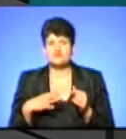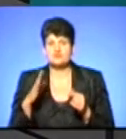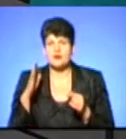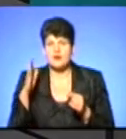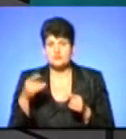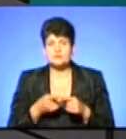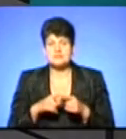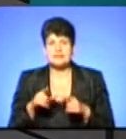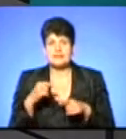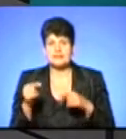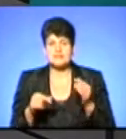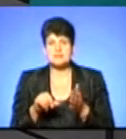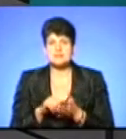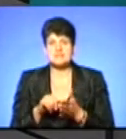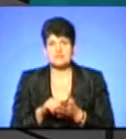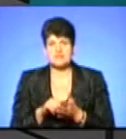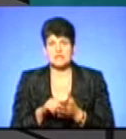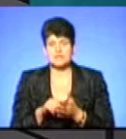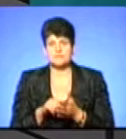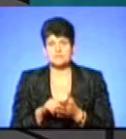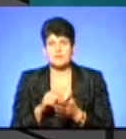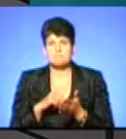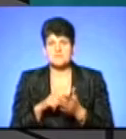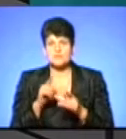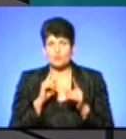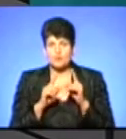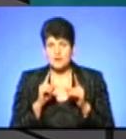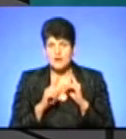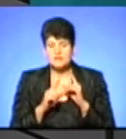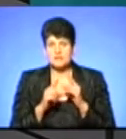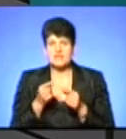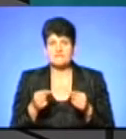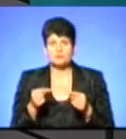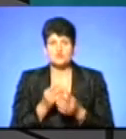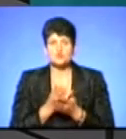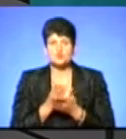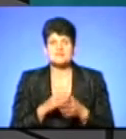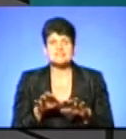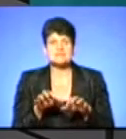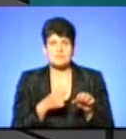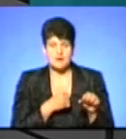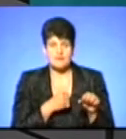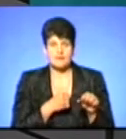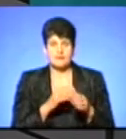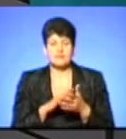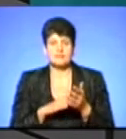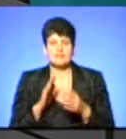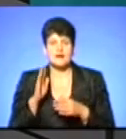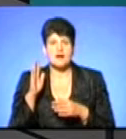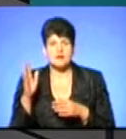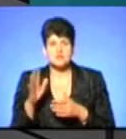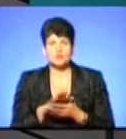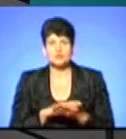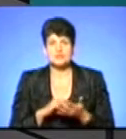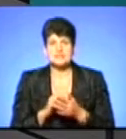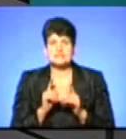листя представники міської ради, так, відповідні служби забирали і вже далі